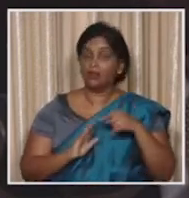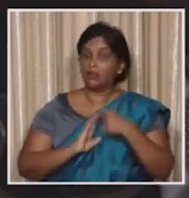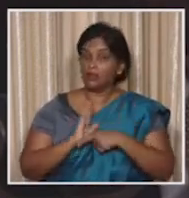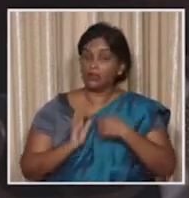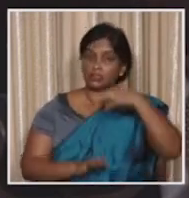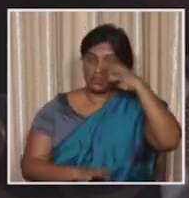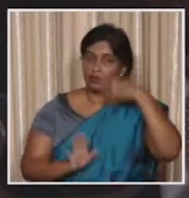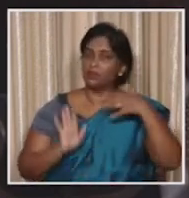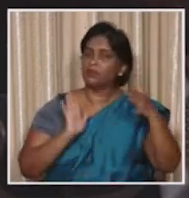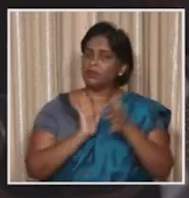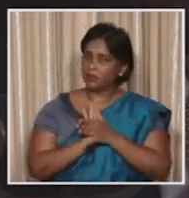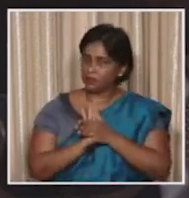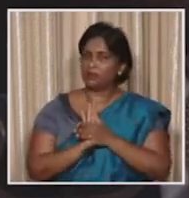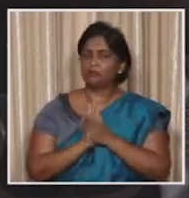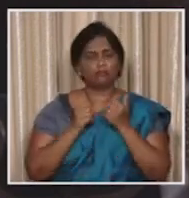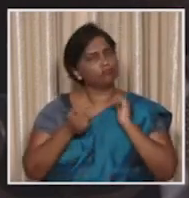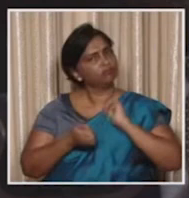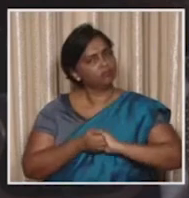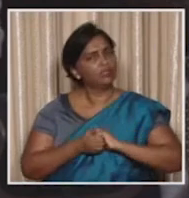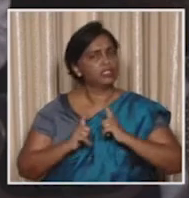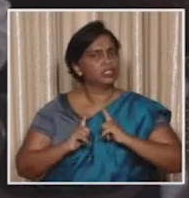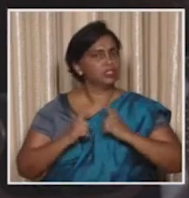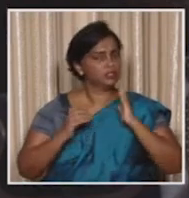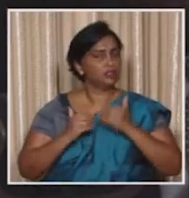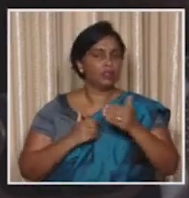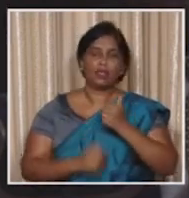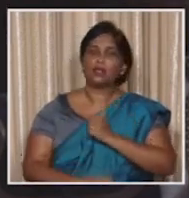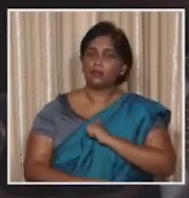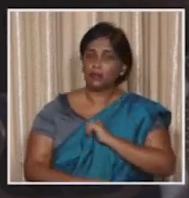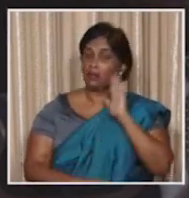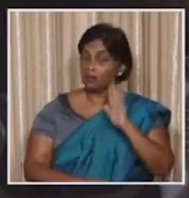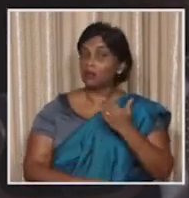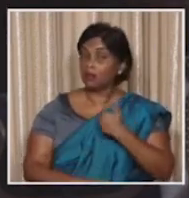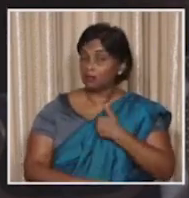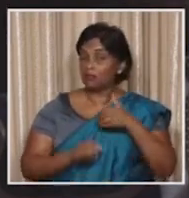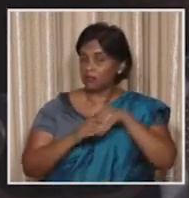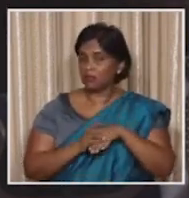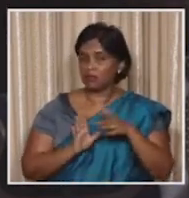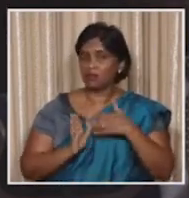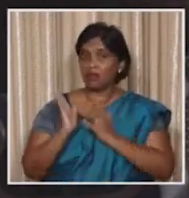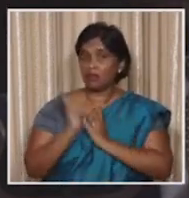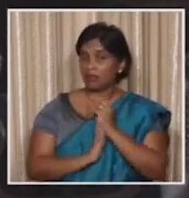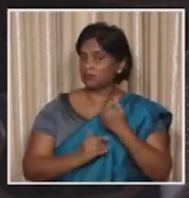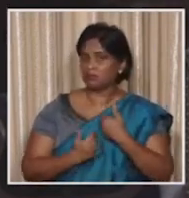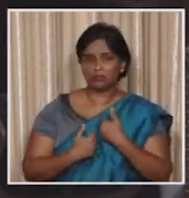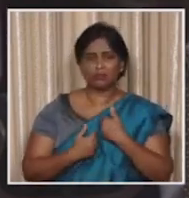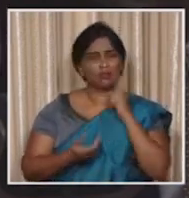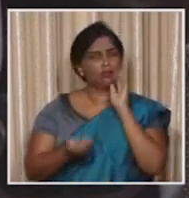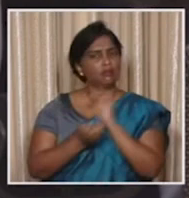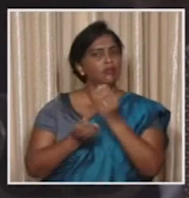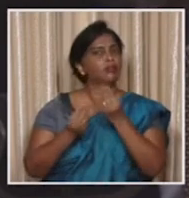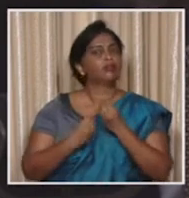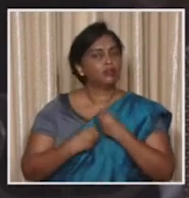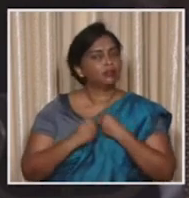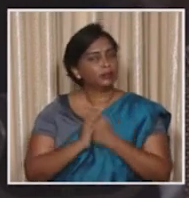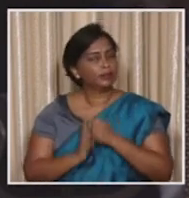என்பதற்காக ஒட்டியாட்சியை ஒழியுங்கள், சமஸ்தியை கொண்டு வாருங்கள் என்று கோருகின்றோம். நான் கௌரவ பிரதி சபாநாயகரிடம் நான் கேட்க விரும்புகின்றேன்.